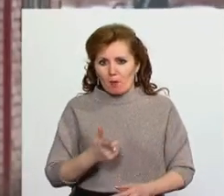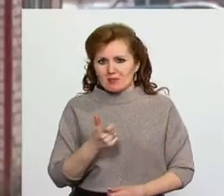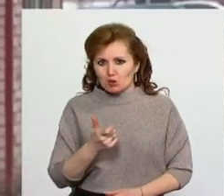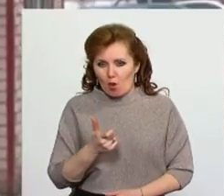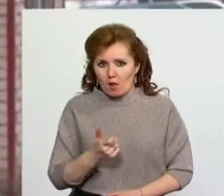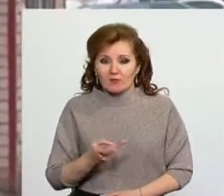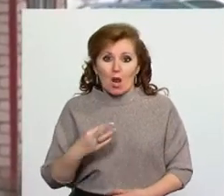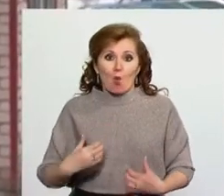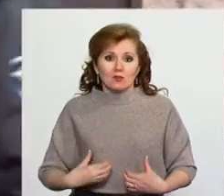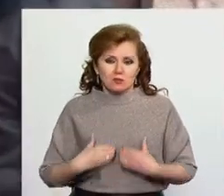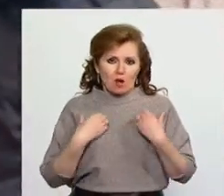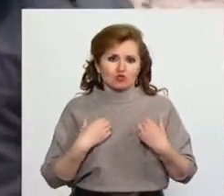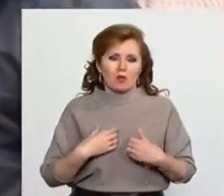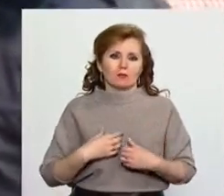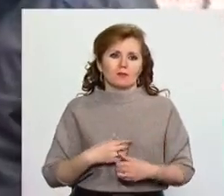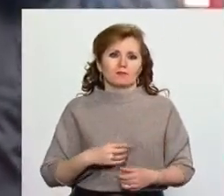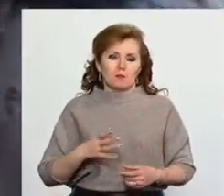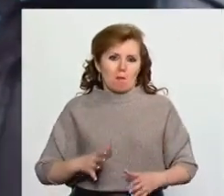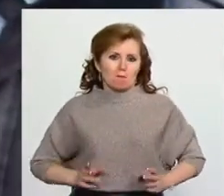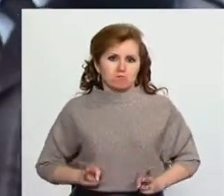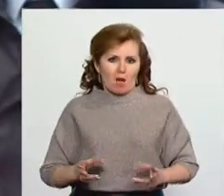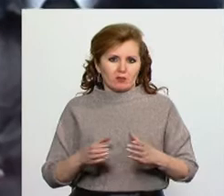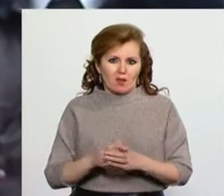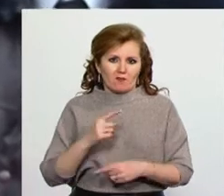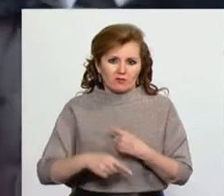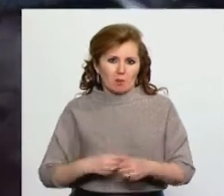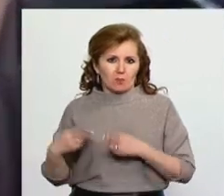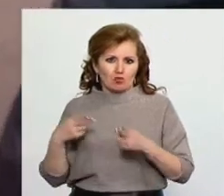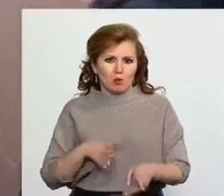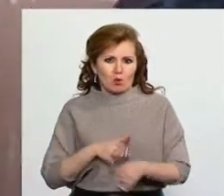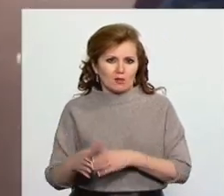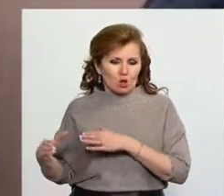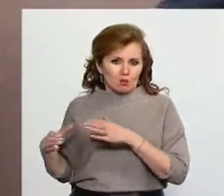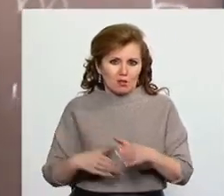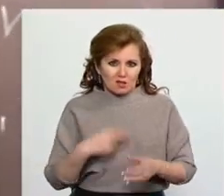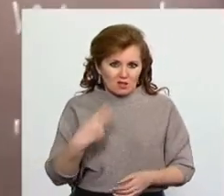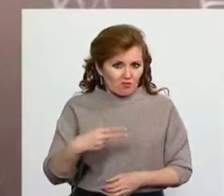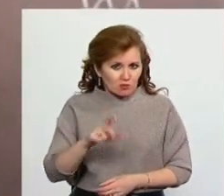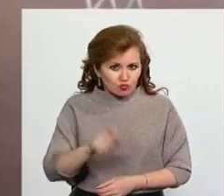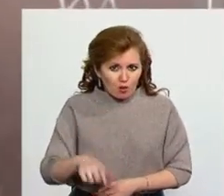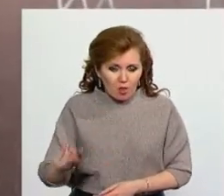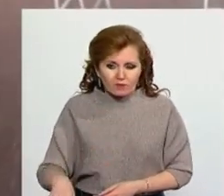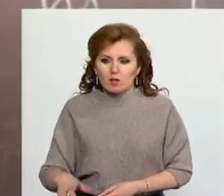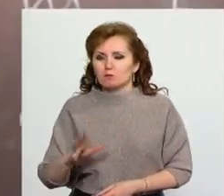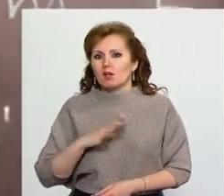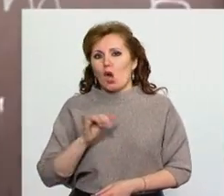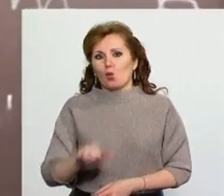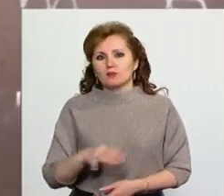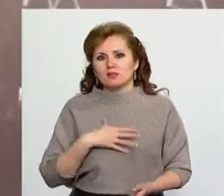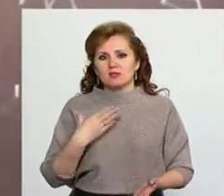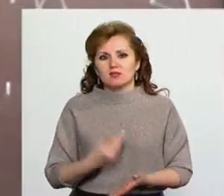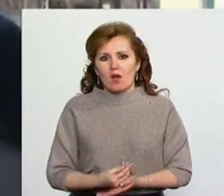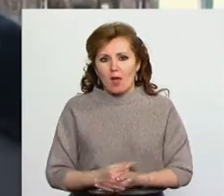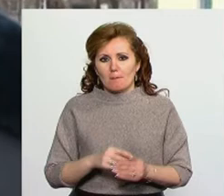Для устрашения на сходке банда всегда приезжала полным составом, а это два десятка человек. Была у них и своя